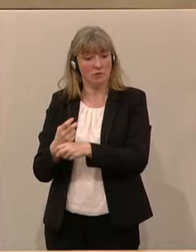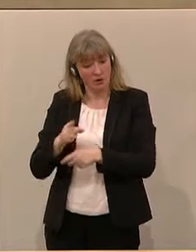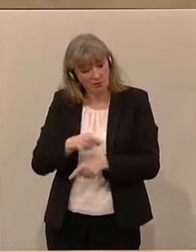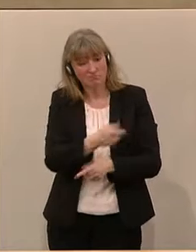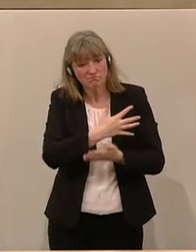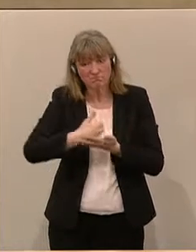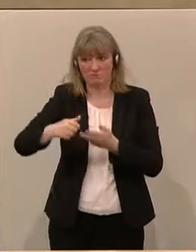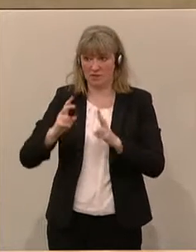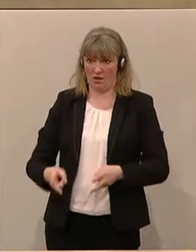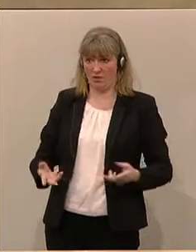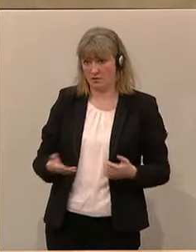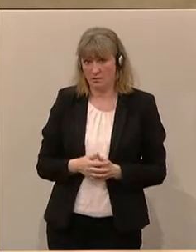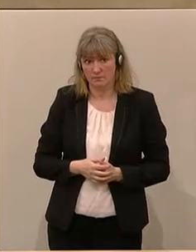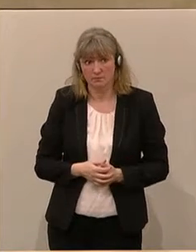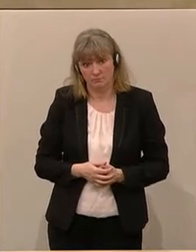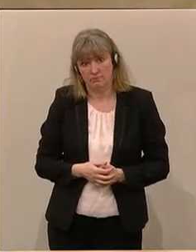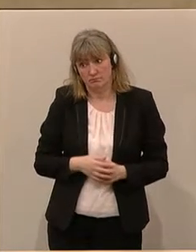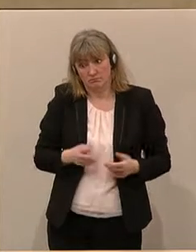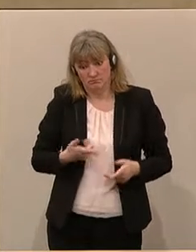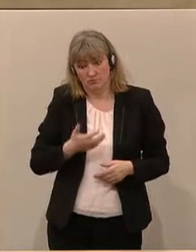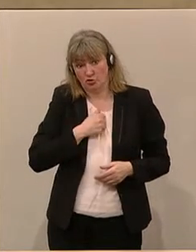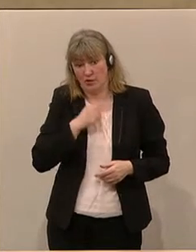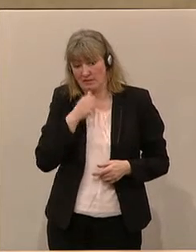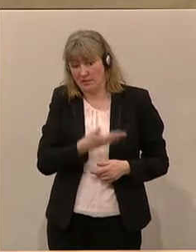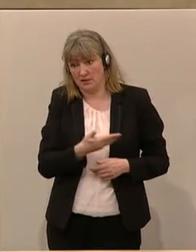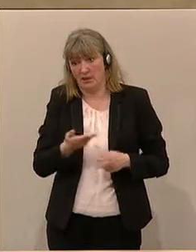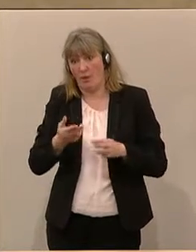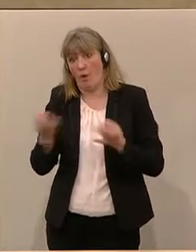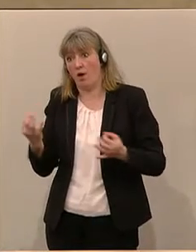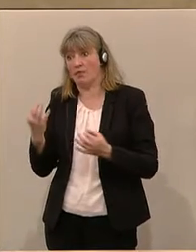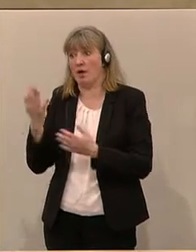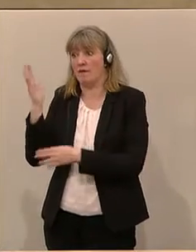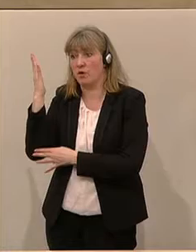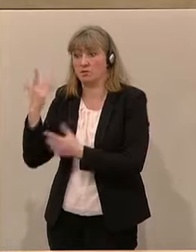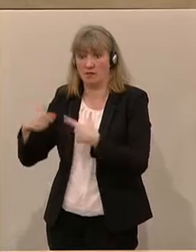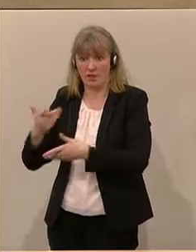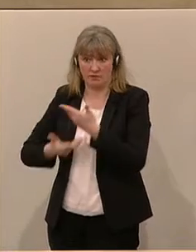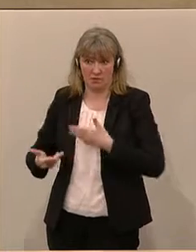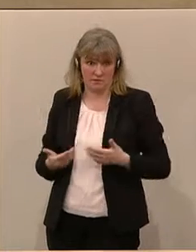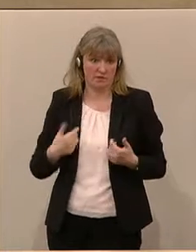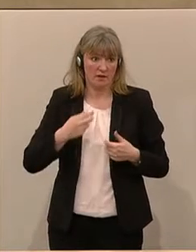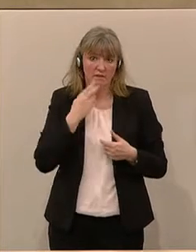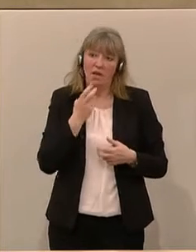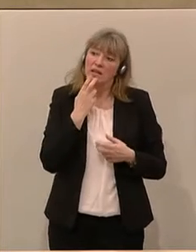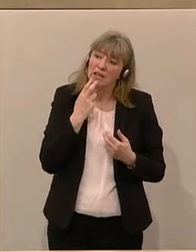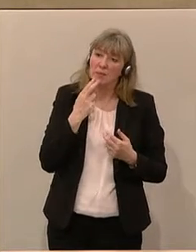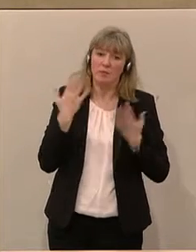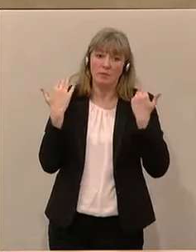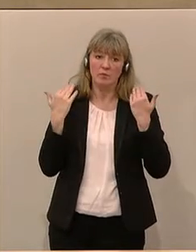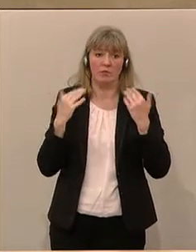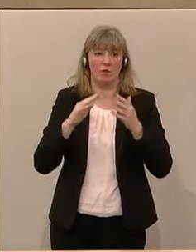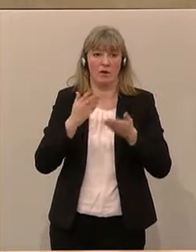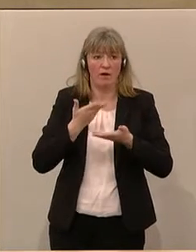nutzen können. Denn wir werden das nicht schaffen ohne Land- und Forstwirtschaft. Und wir wollen ja eine Klima- und Energiestrategie vorlegen und